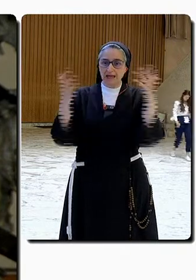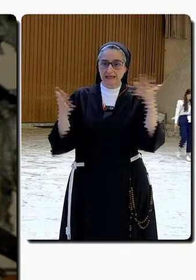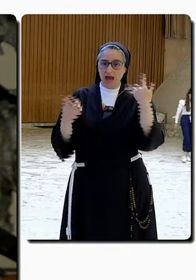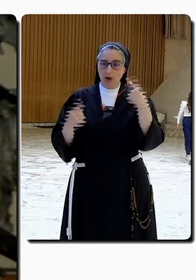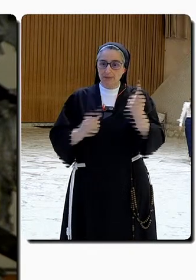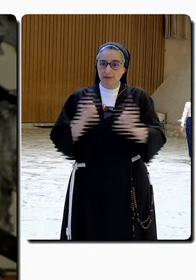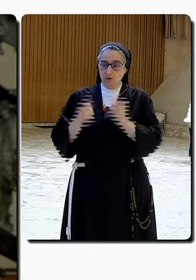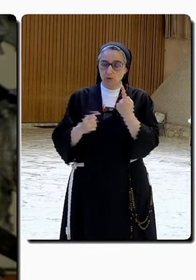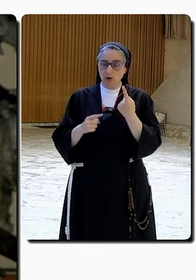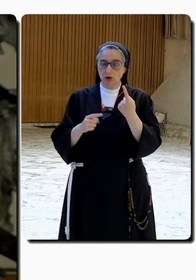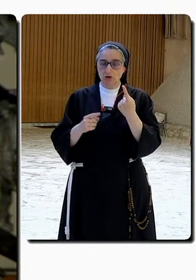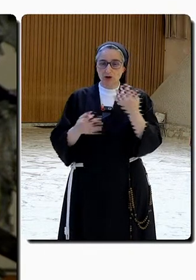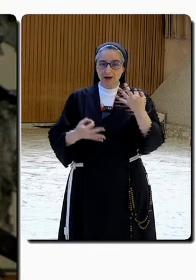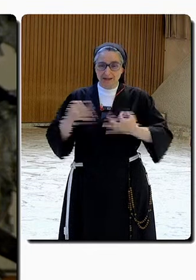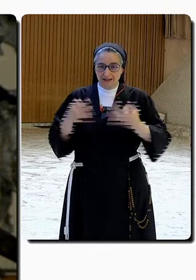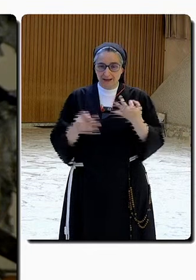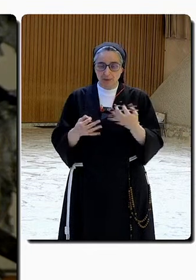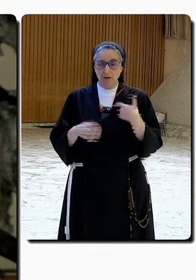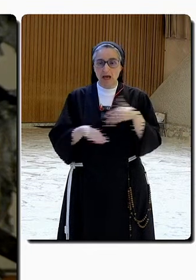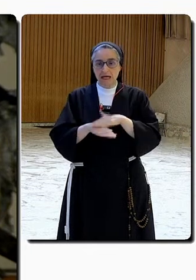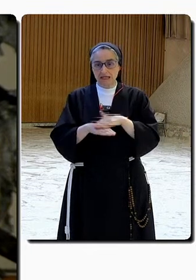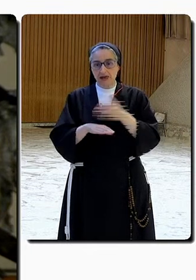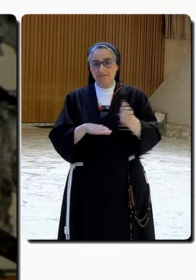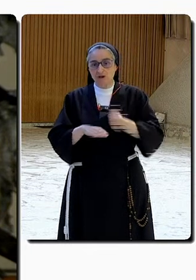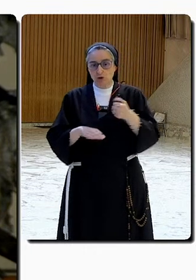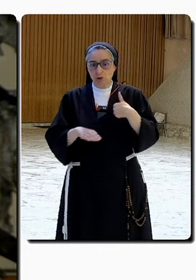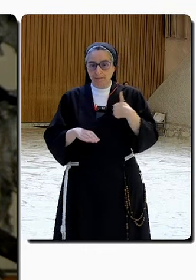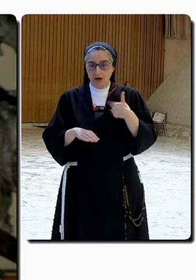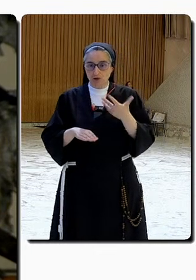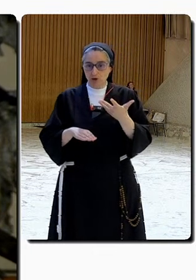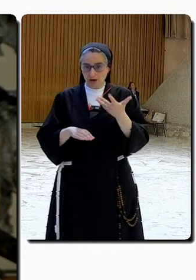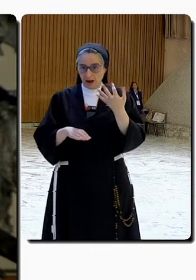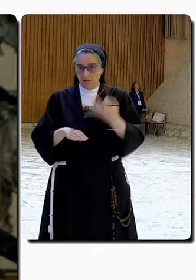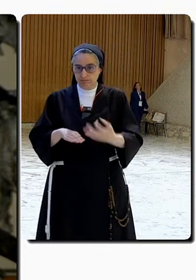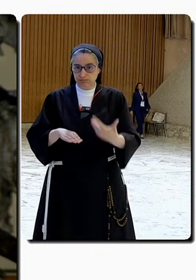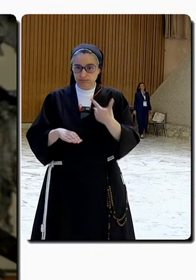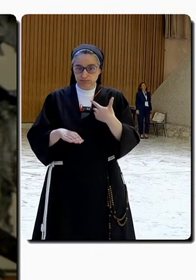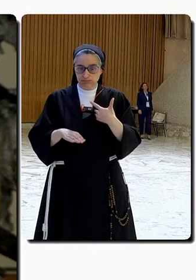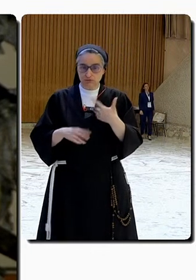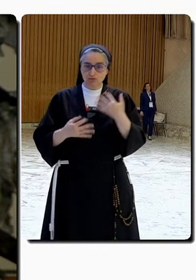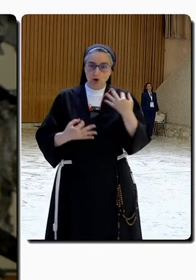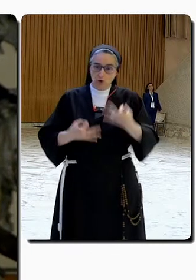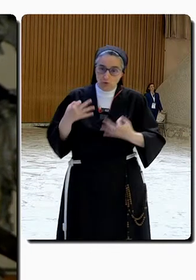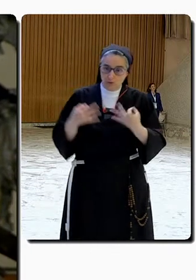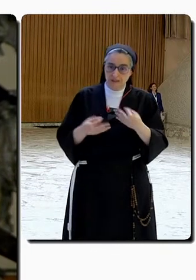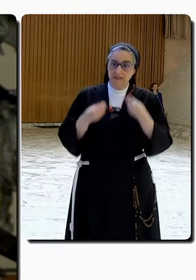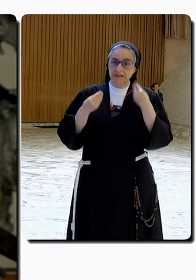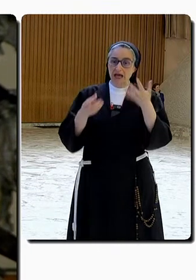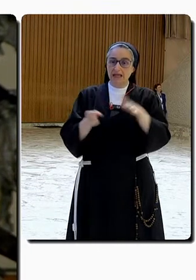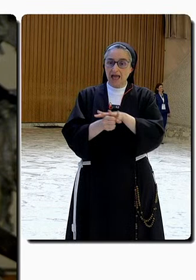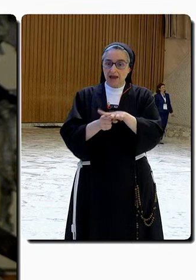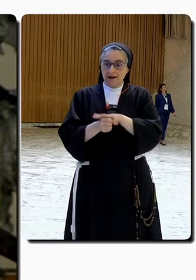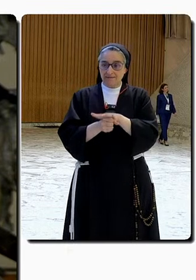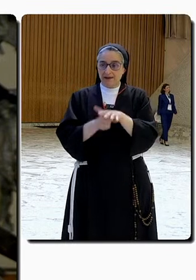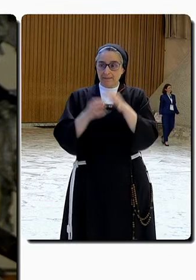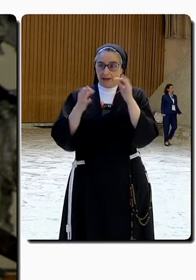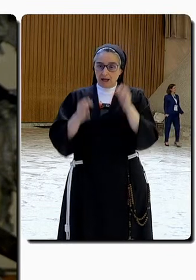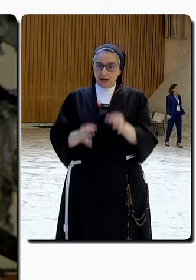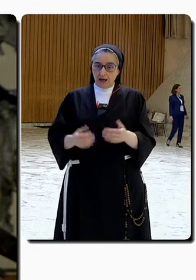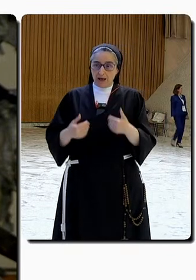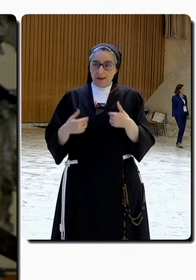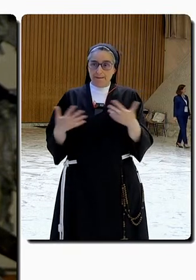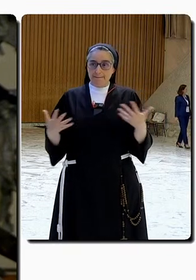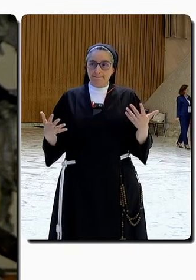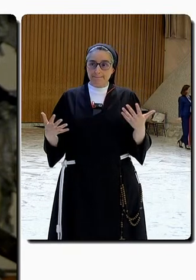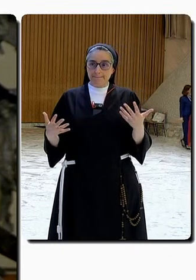Innegabilmente è un importante servizio pastorale e di giustizia per le famiglie, ma